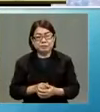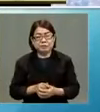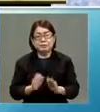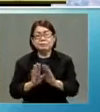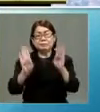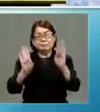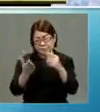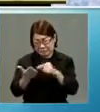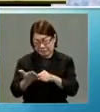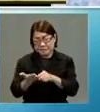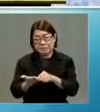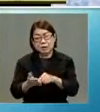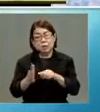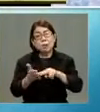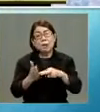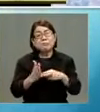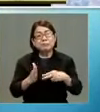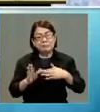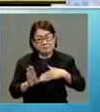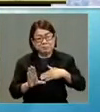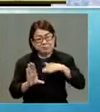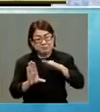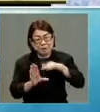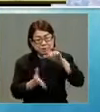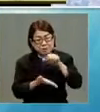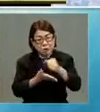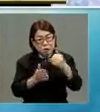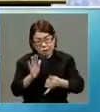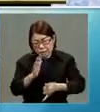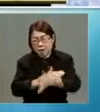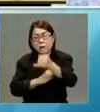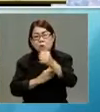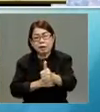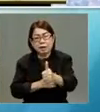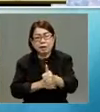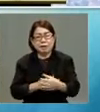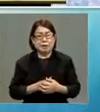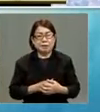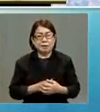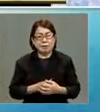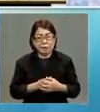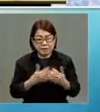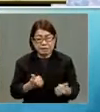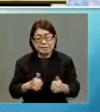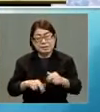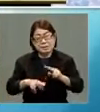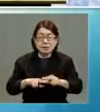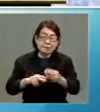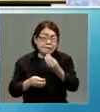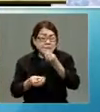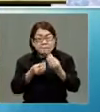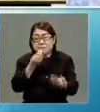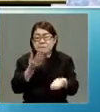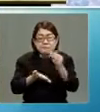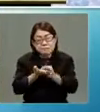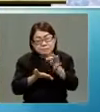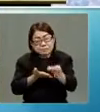ครับบริการท่านก็พอใจละใช้จนเรียบร้อยแล้วครับก็ถึงไปก็คือขั้นตอนของการเช็คเอาท์นะครับการเช็คเอา